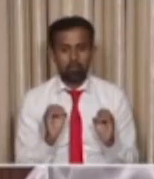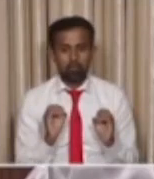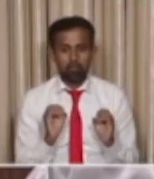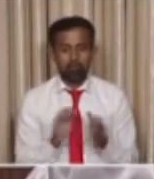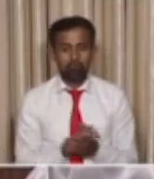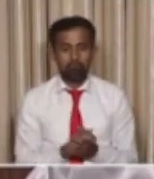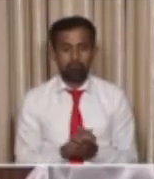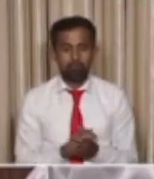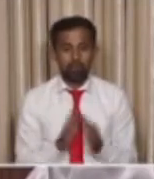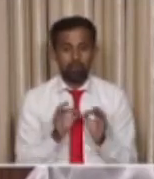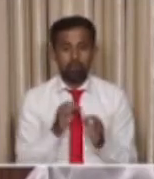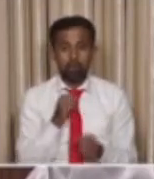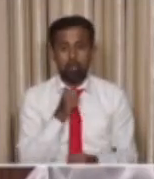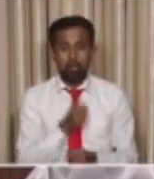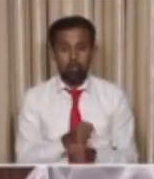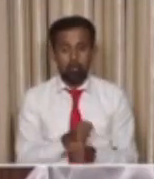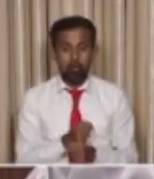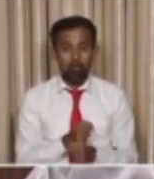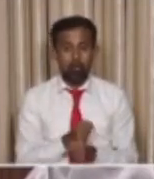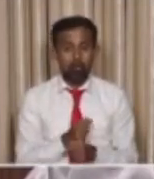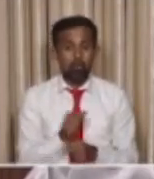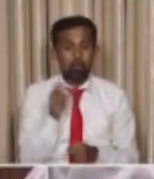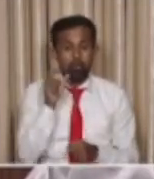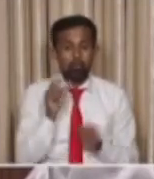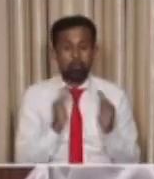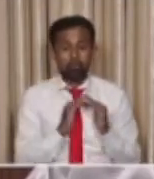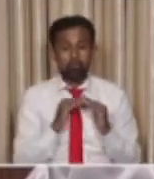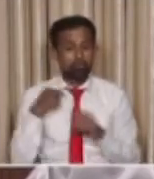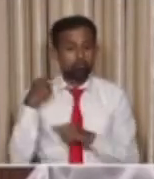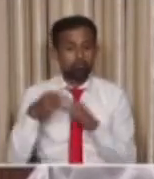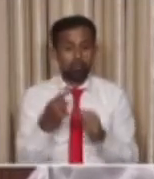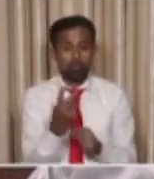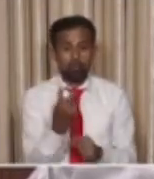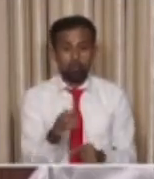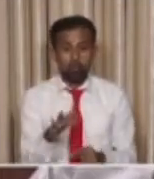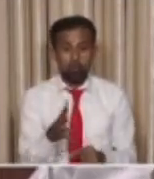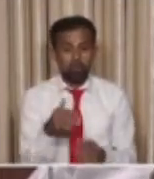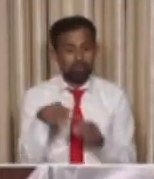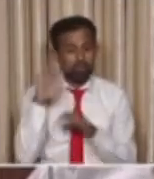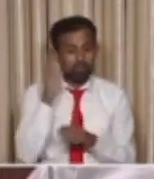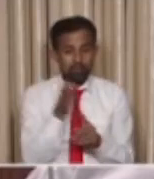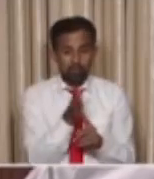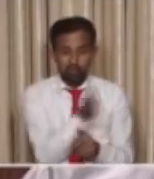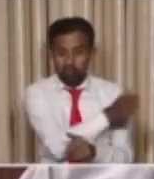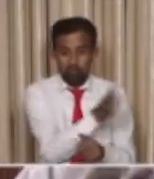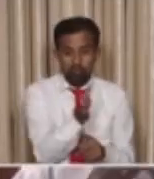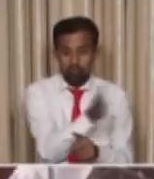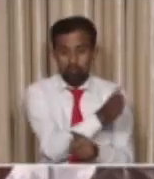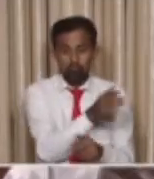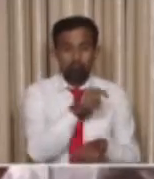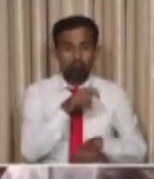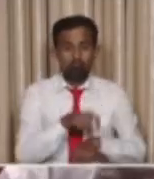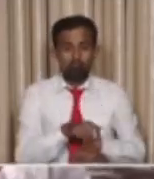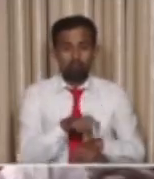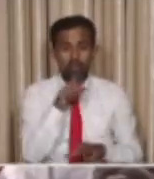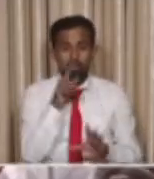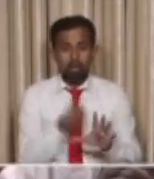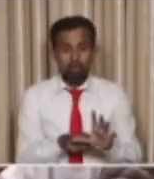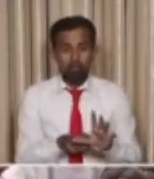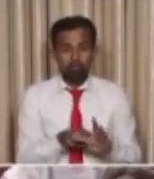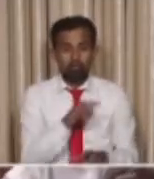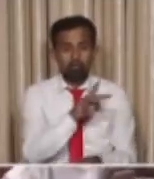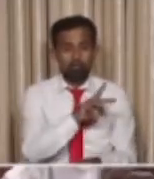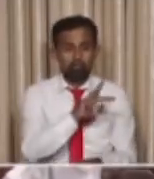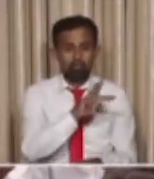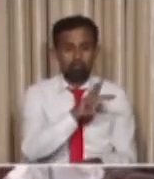පූර්ව බලංගොඩ මානවයාගේ ජනේ බලංගොඩ ජනාවාසය ඉඳලා 2500 ක ඉතිහාසය අතර තුල තියෙන කාල සීමාව තුල ඒ අවුරුදු